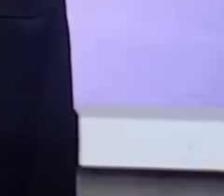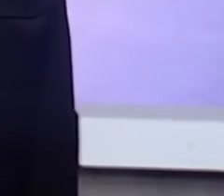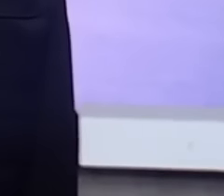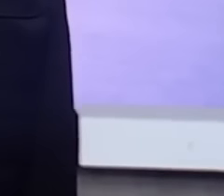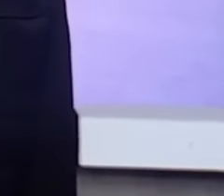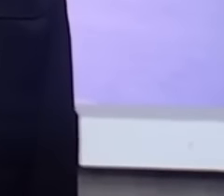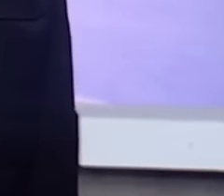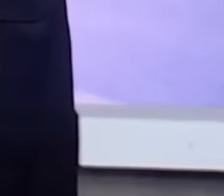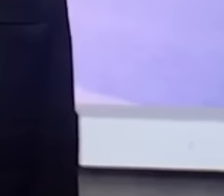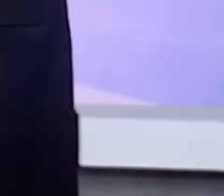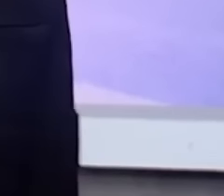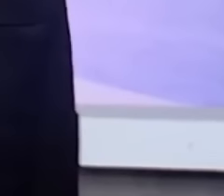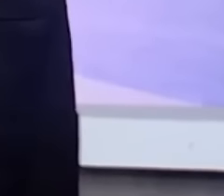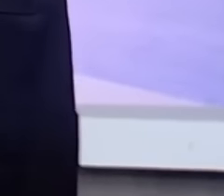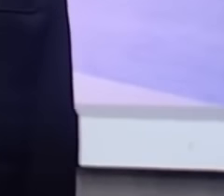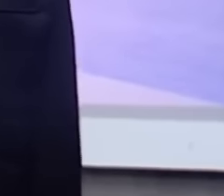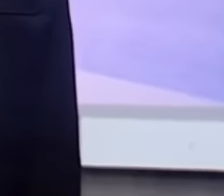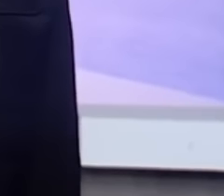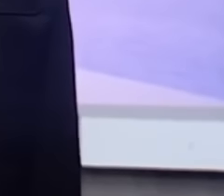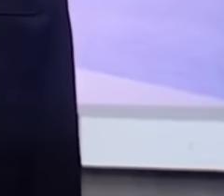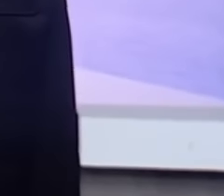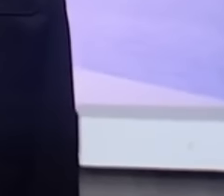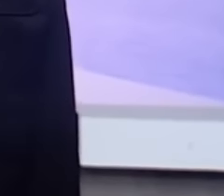sa YouTube at para sa mga Kapuso abroad,